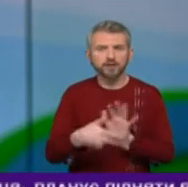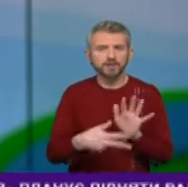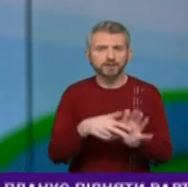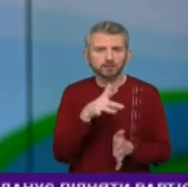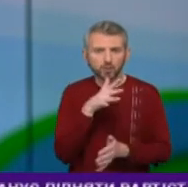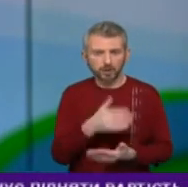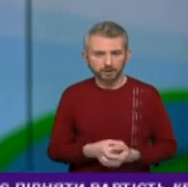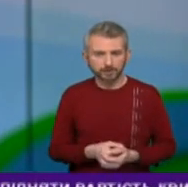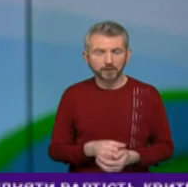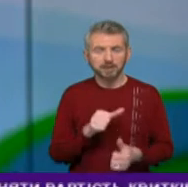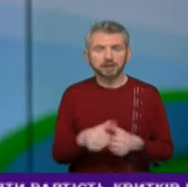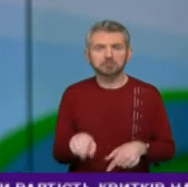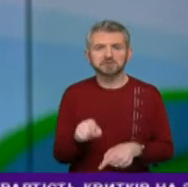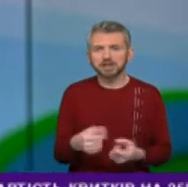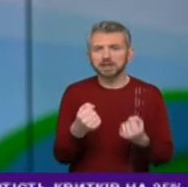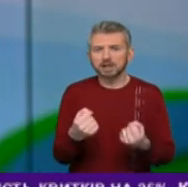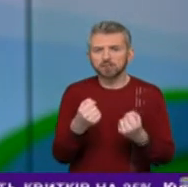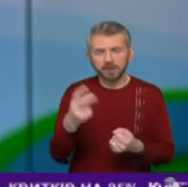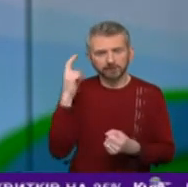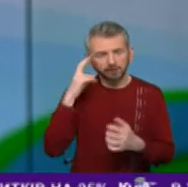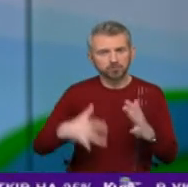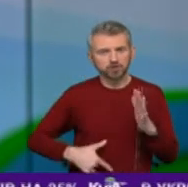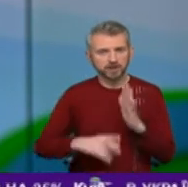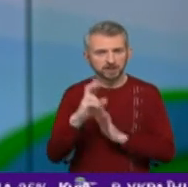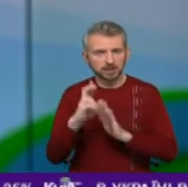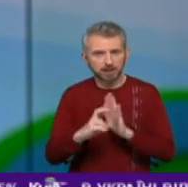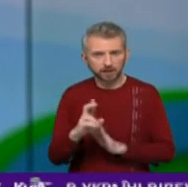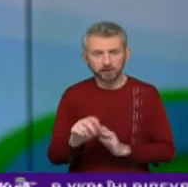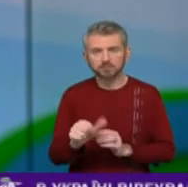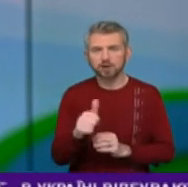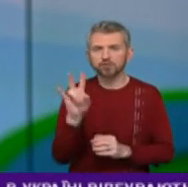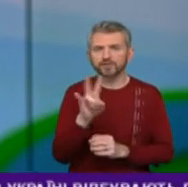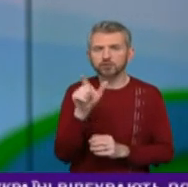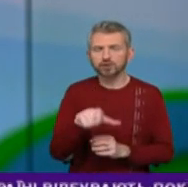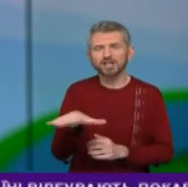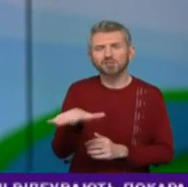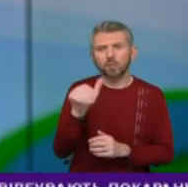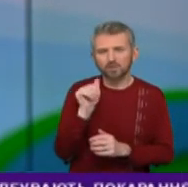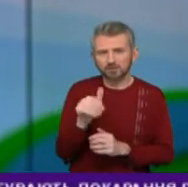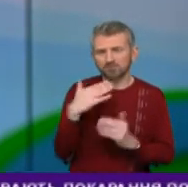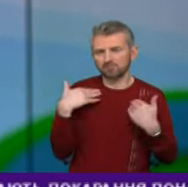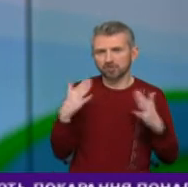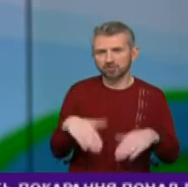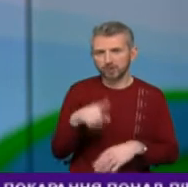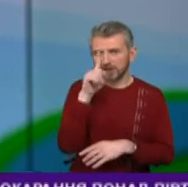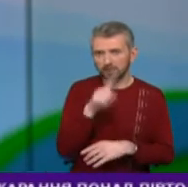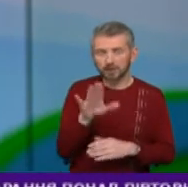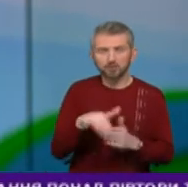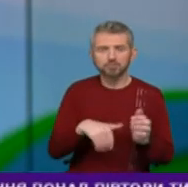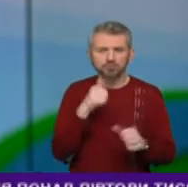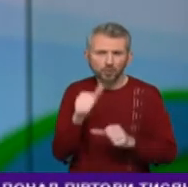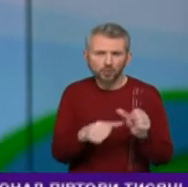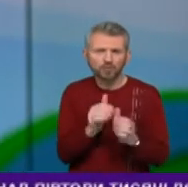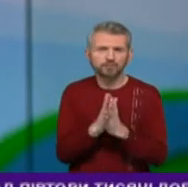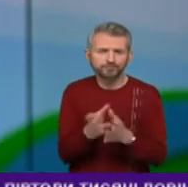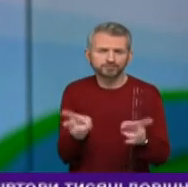років. Саме стільки її тримали у Києво-Печерській лаврі. Спершу священники позичили плащаницю на місяць, а далі щороку просили